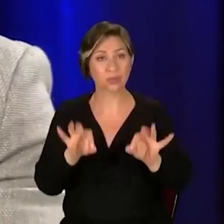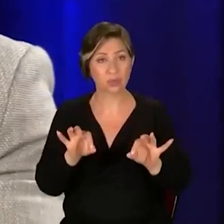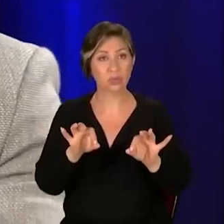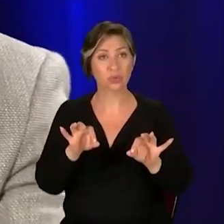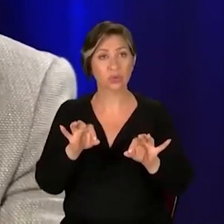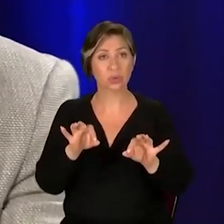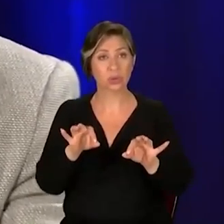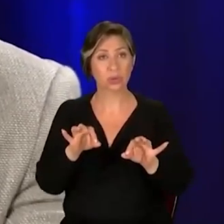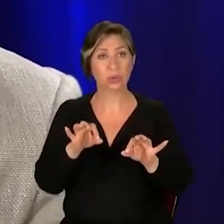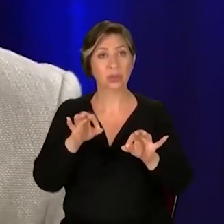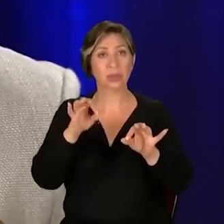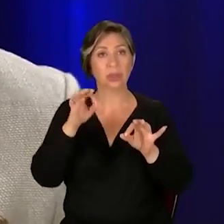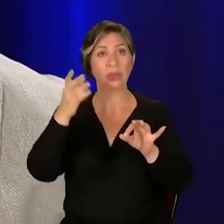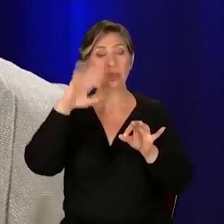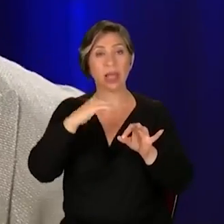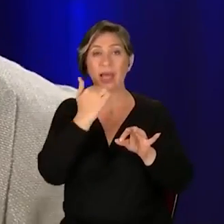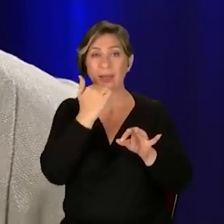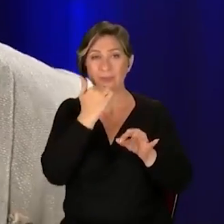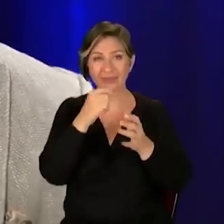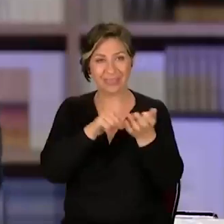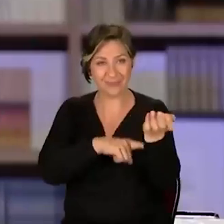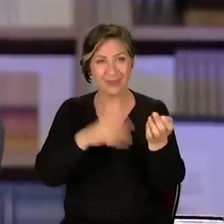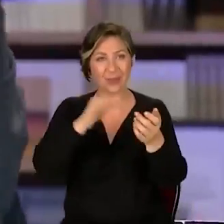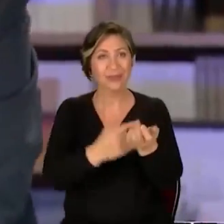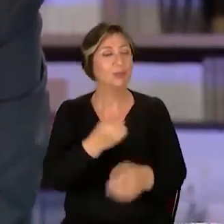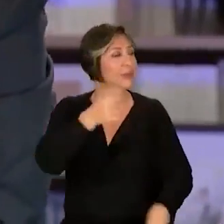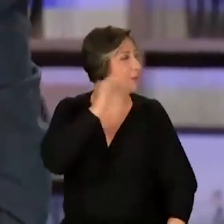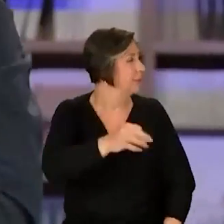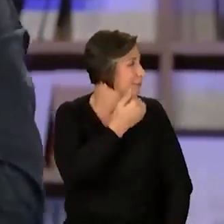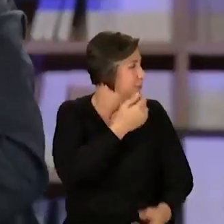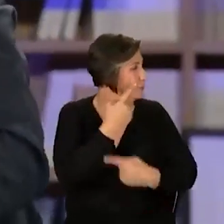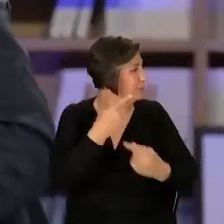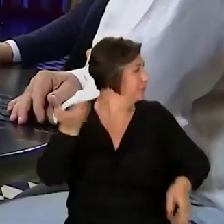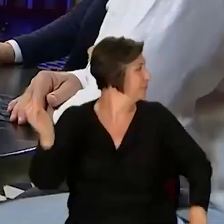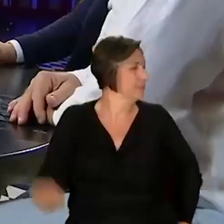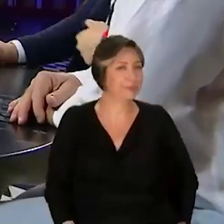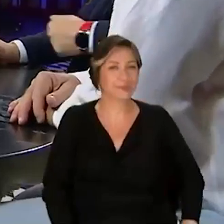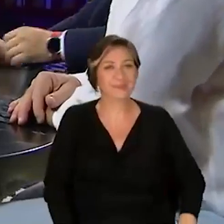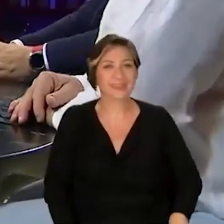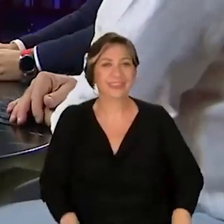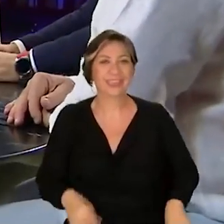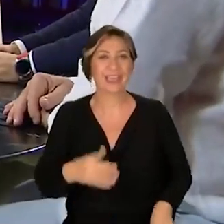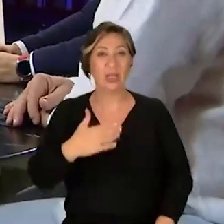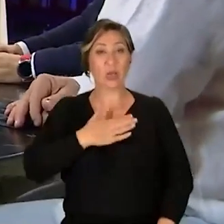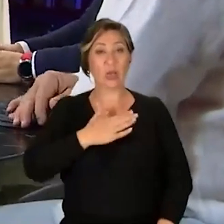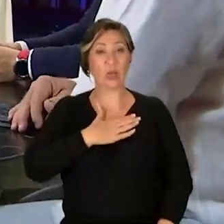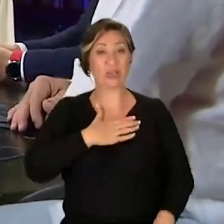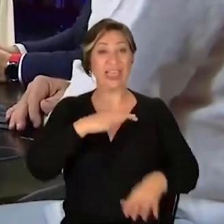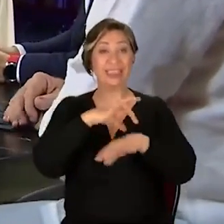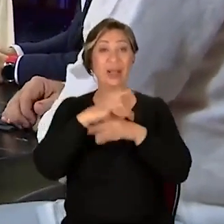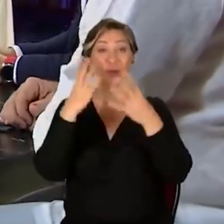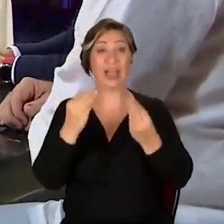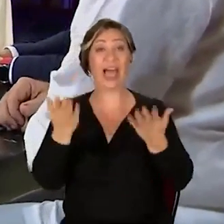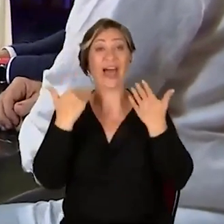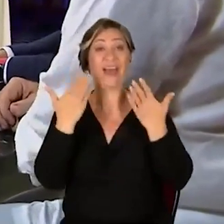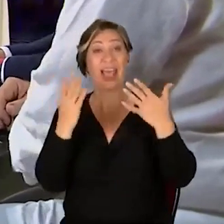penisteki damar, yani mikro damarlara, daha sonra ya, koroner damar. Penise getiriyorum. Koroner damarları bozuyorsunuz. O göğüs hastalıkları olduğu için,